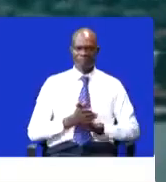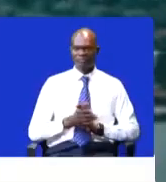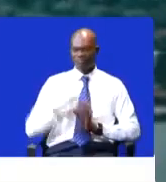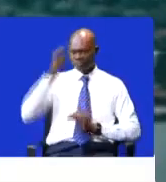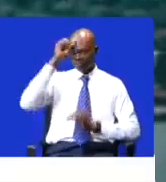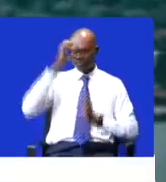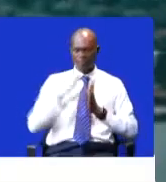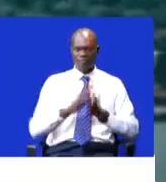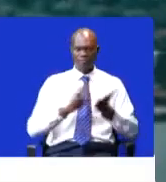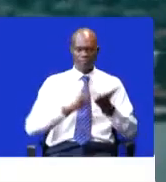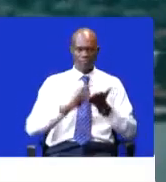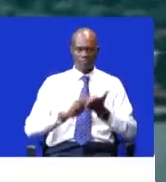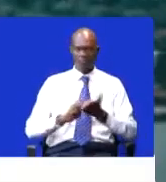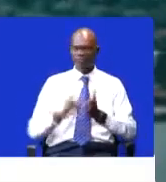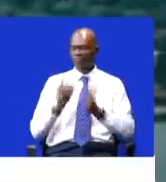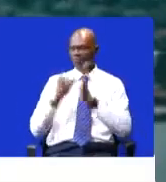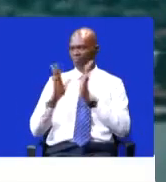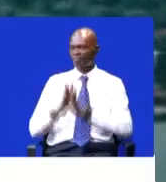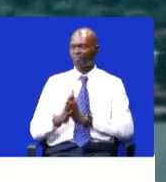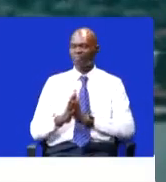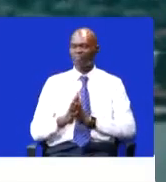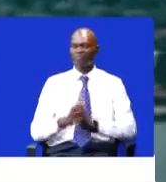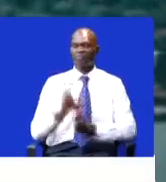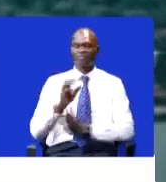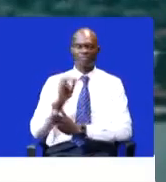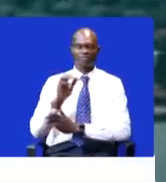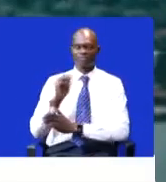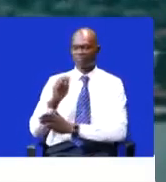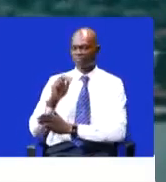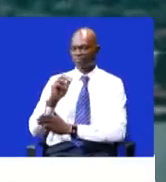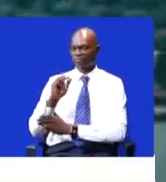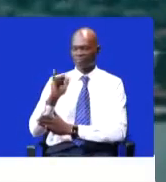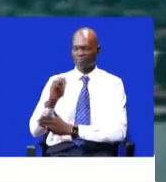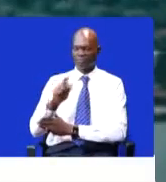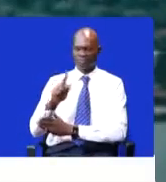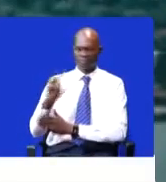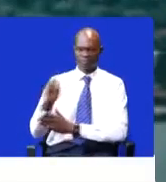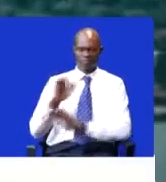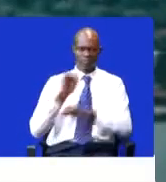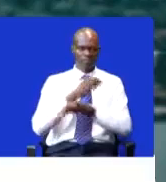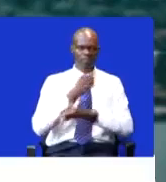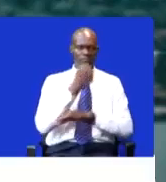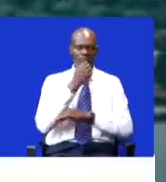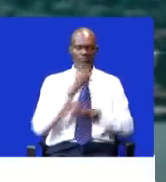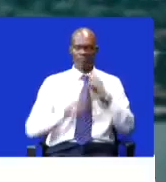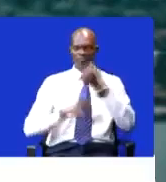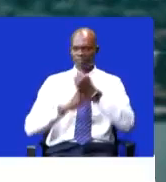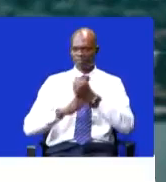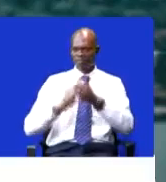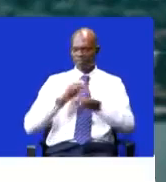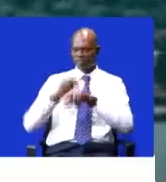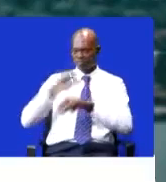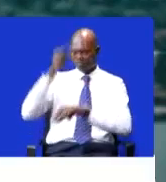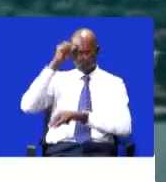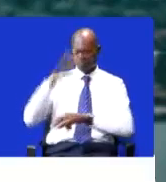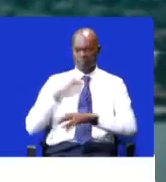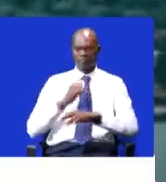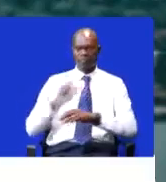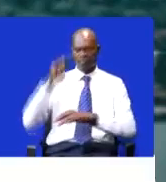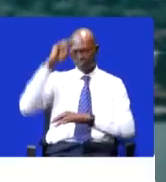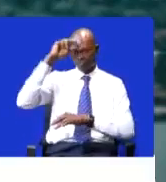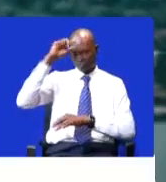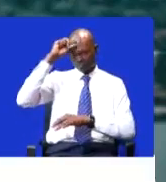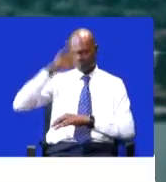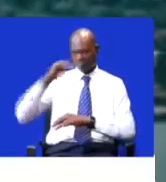gavana e kama Migori moluor Laktar George Mbogo Chilwa yako koro kwayo oganda luo mar mondo mi oyes piny owacho mamalo kaachiel kod mago eko mag